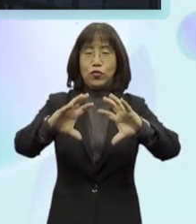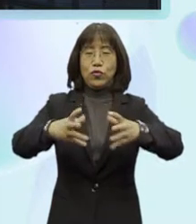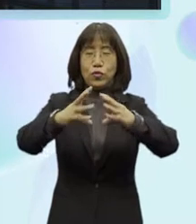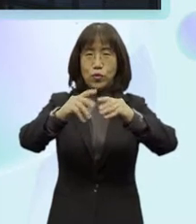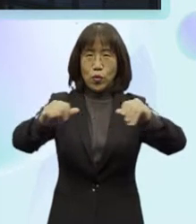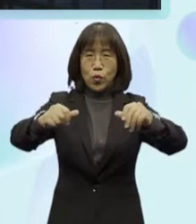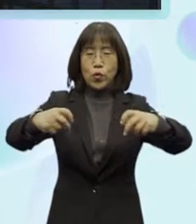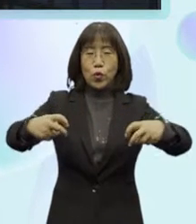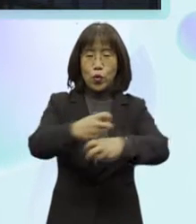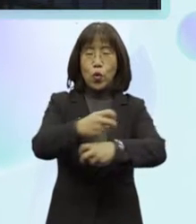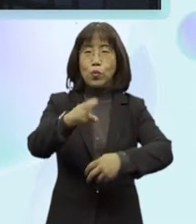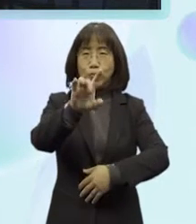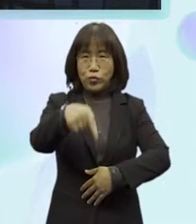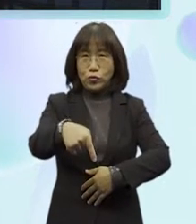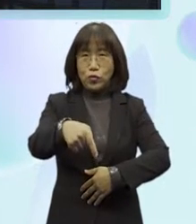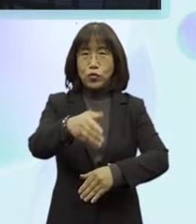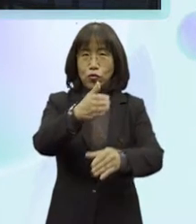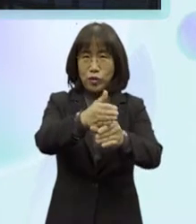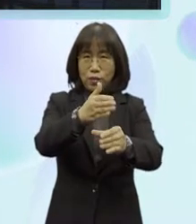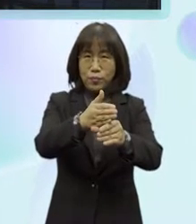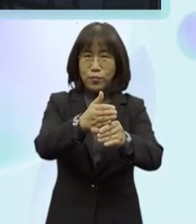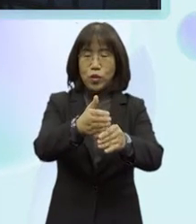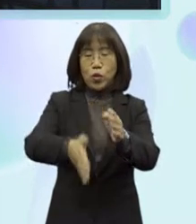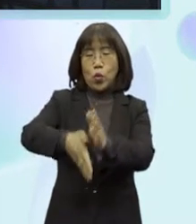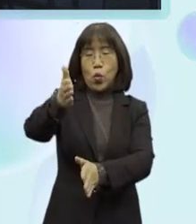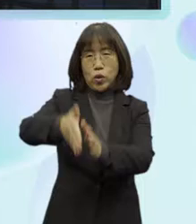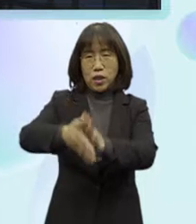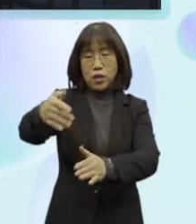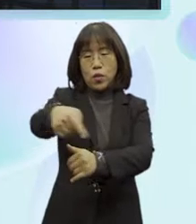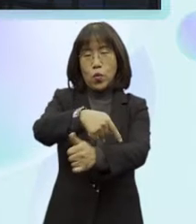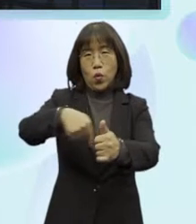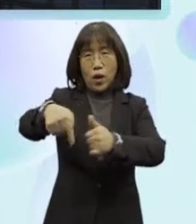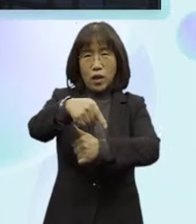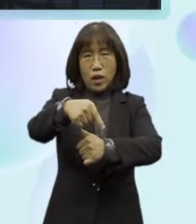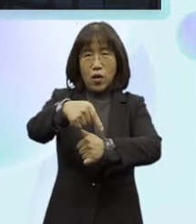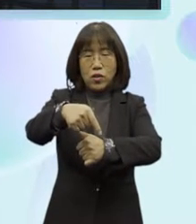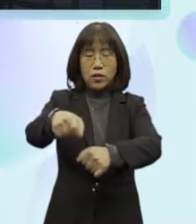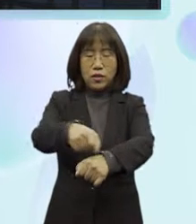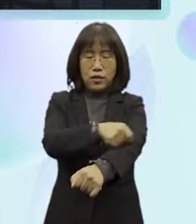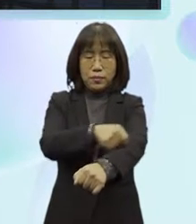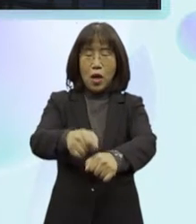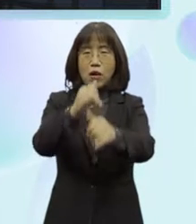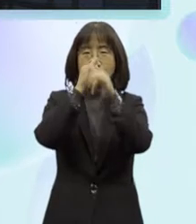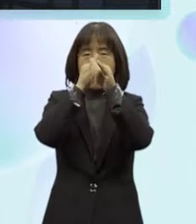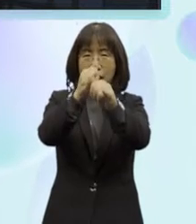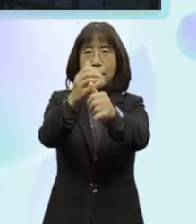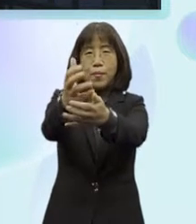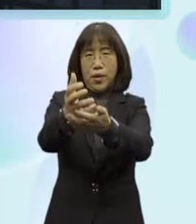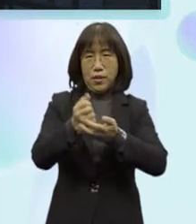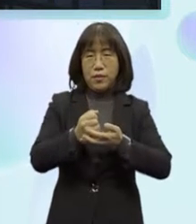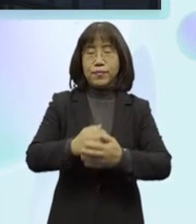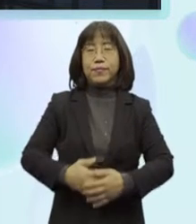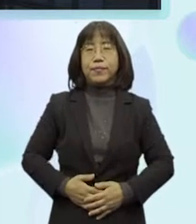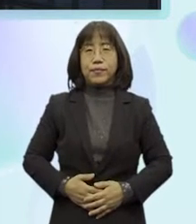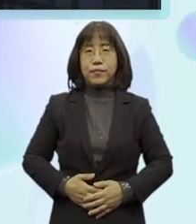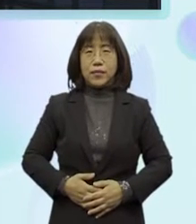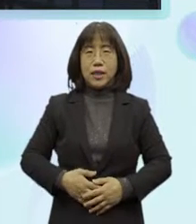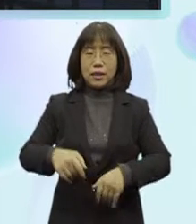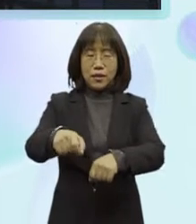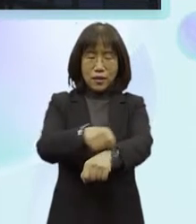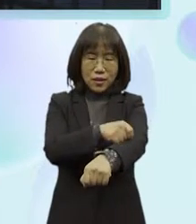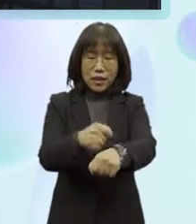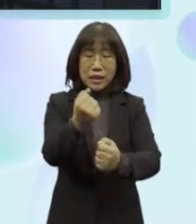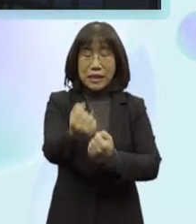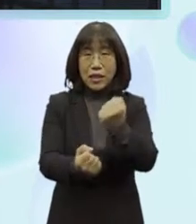국토교통부가 주최한 2020 대한민국 도시대상 도시환경 분야에서 특별상을 수상했습니다. 특히